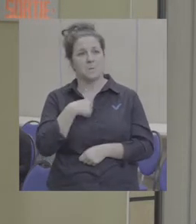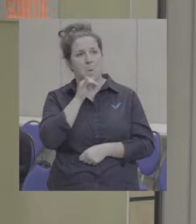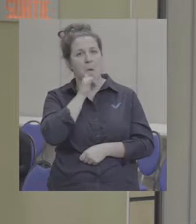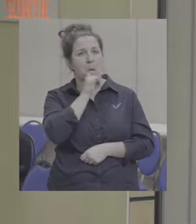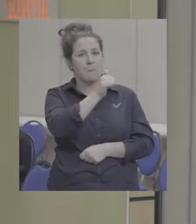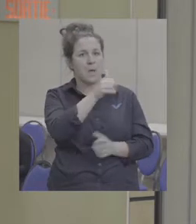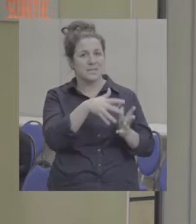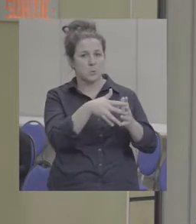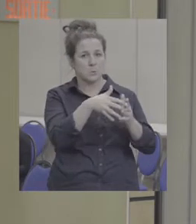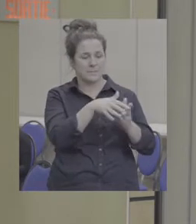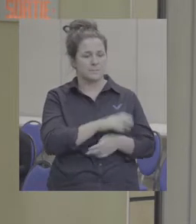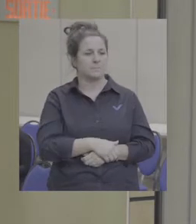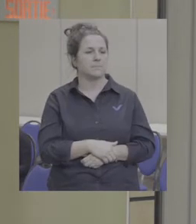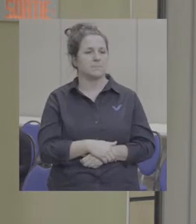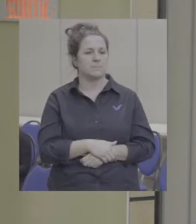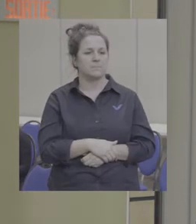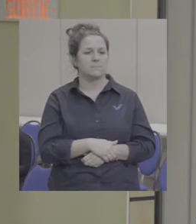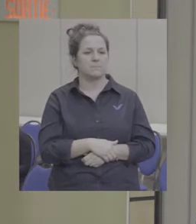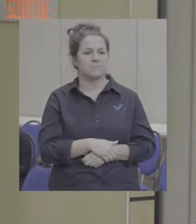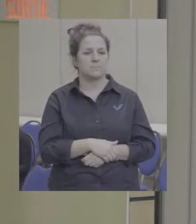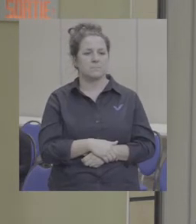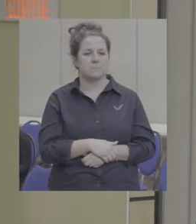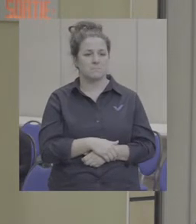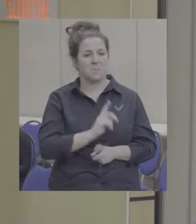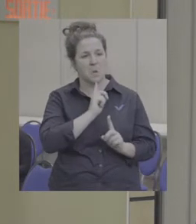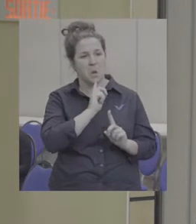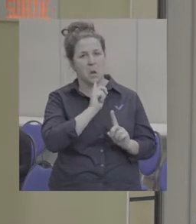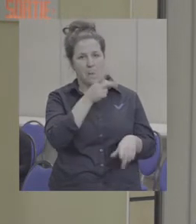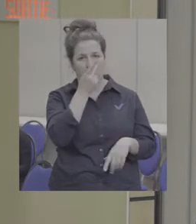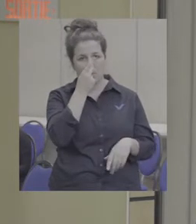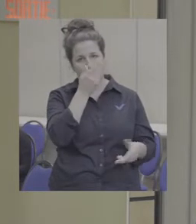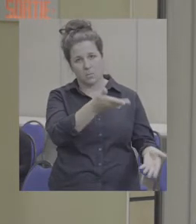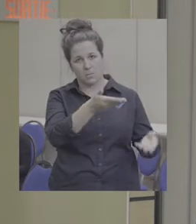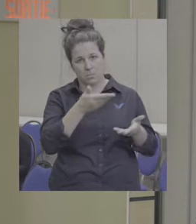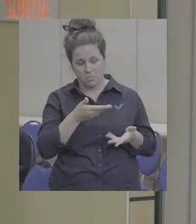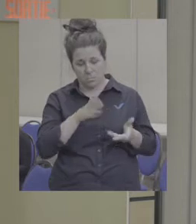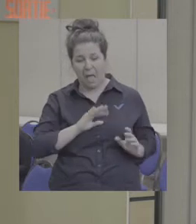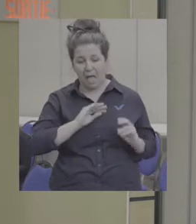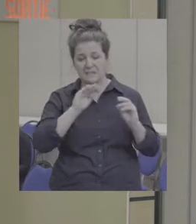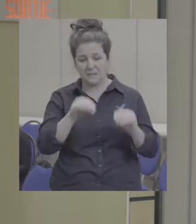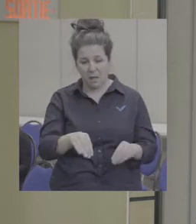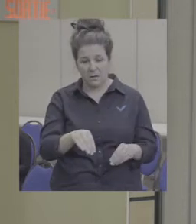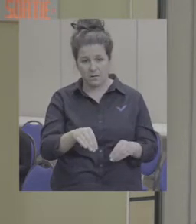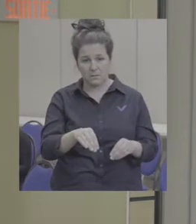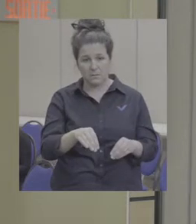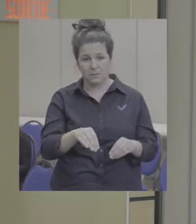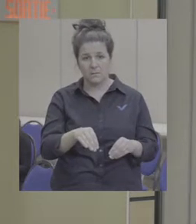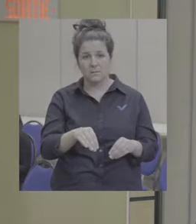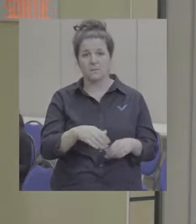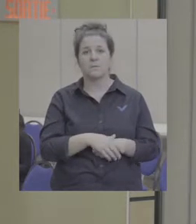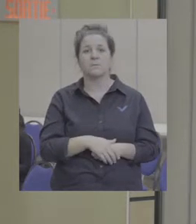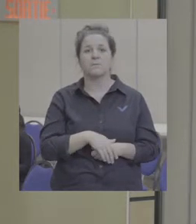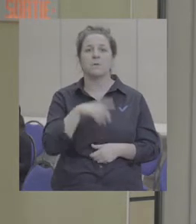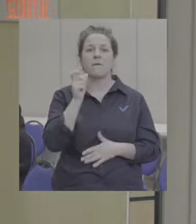appelé aux États-Unis, je me suis fait venir une toilette, je l'ai fait installer et